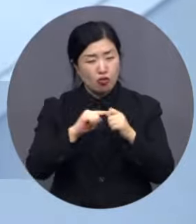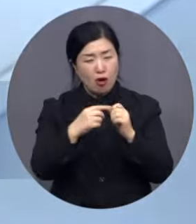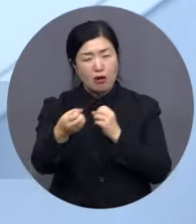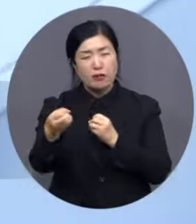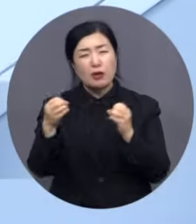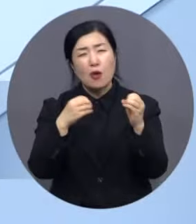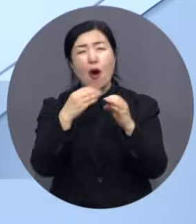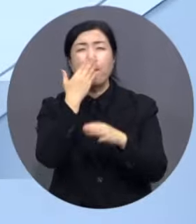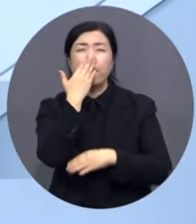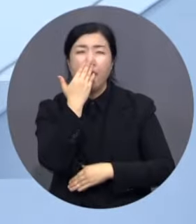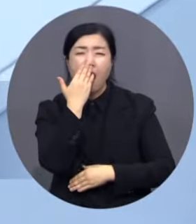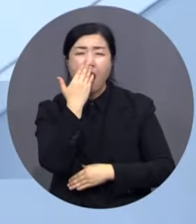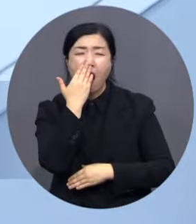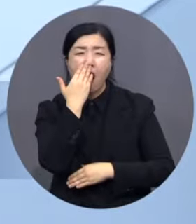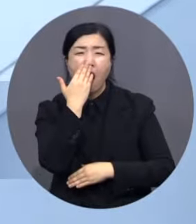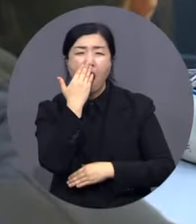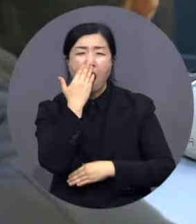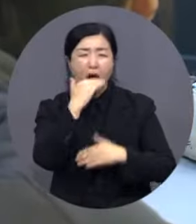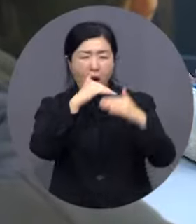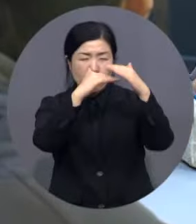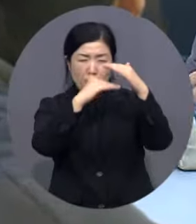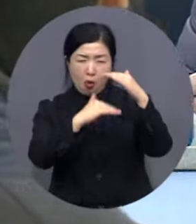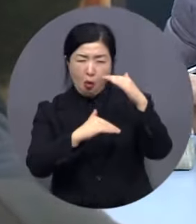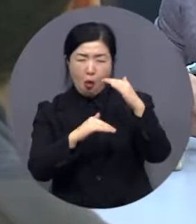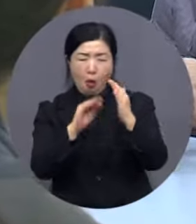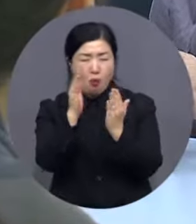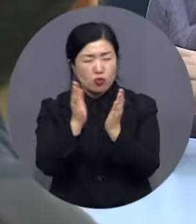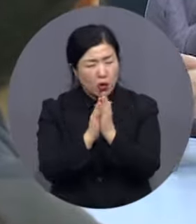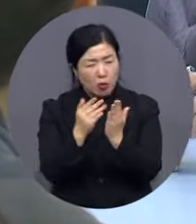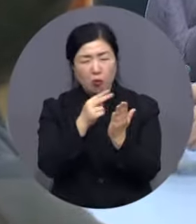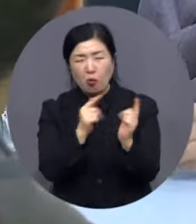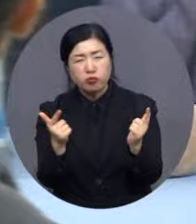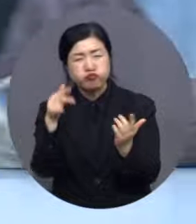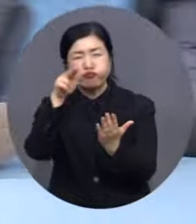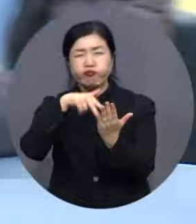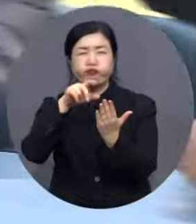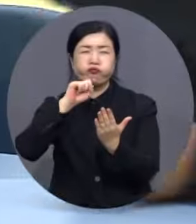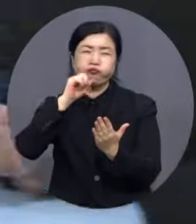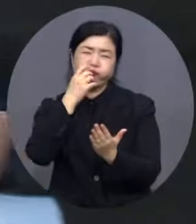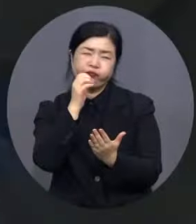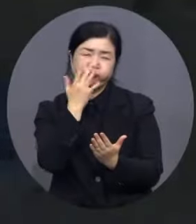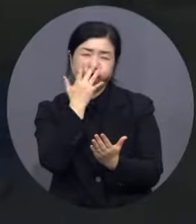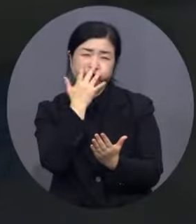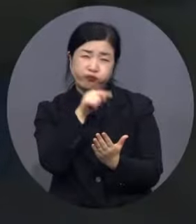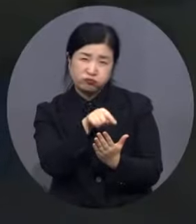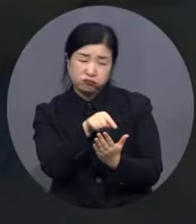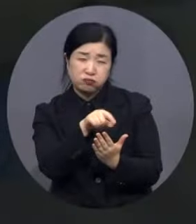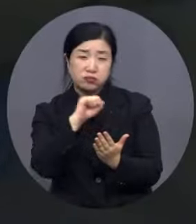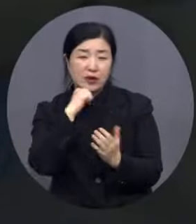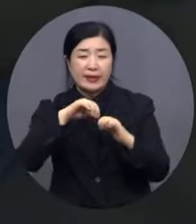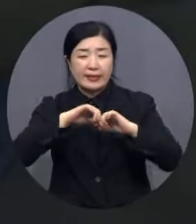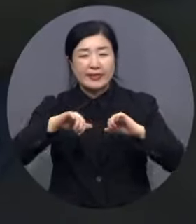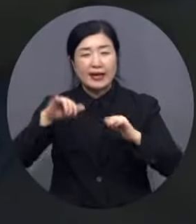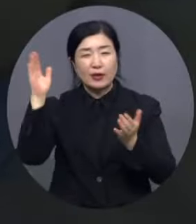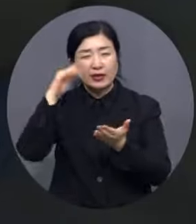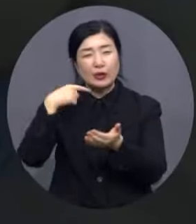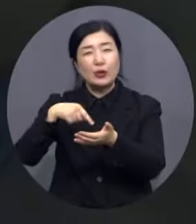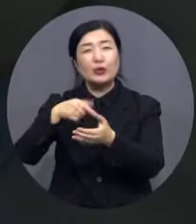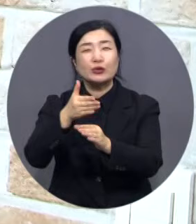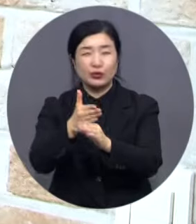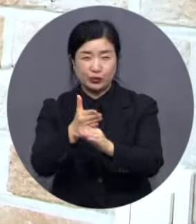대화는 잘하는데 학습적으로 어려움을 겪는 아이들을 위해서 그 학습어휘도 따로 아이들을 교육시켜주고